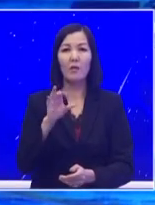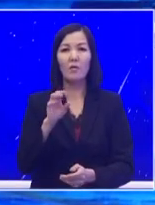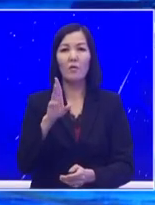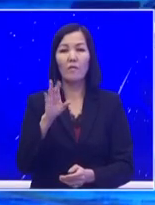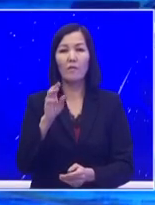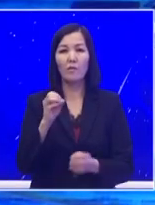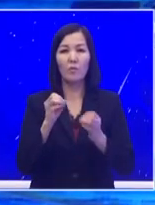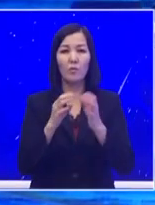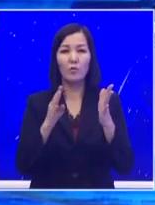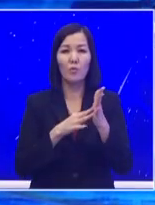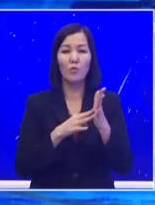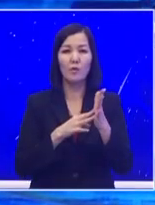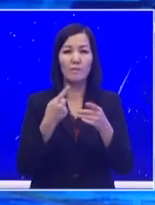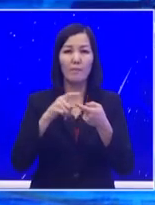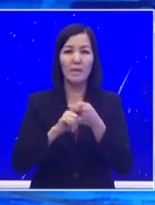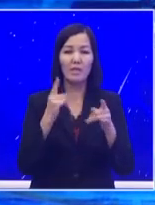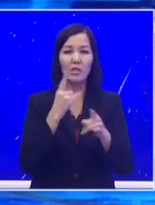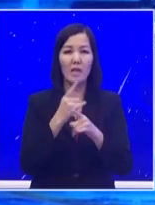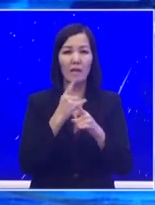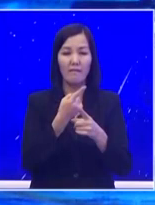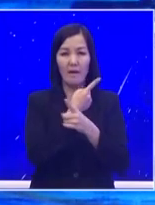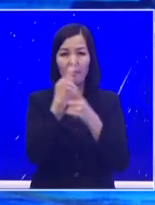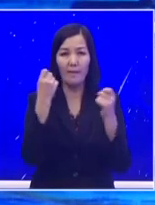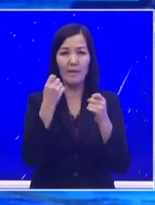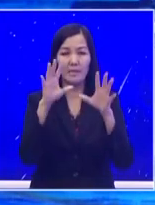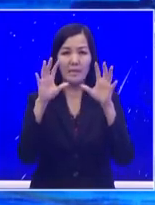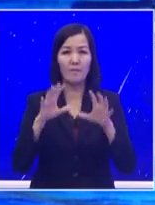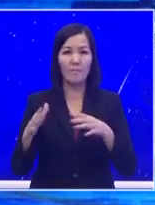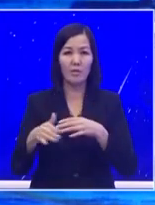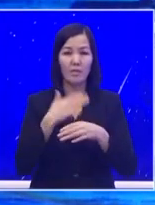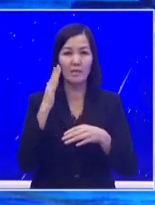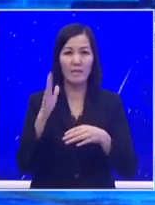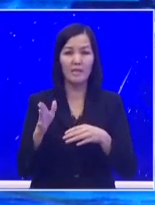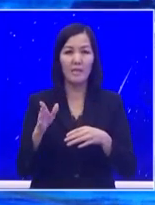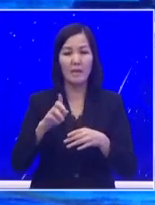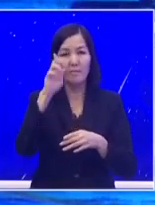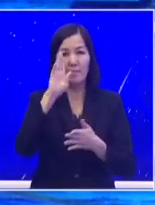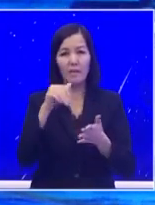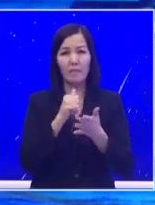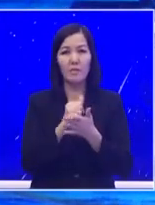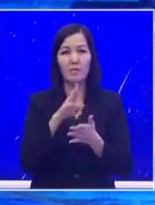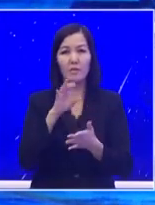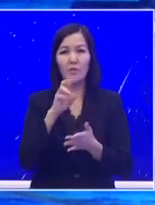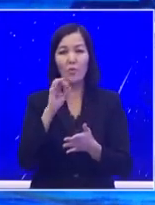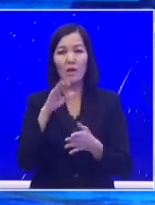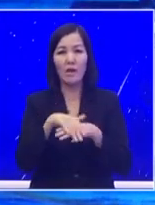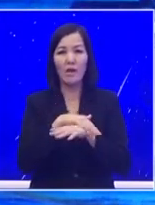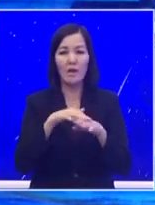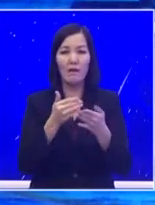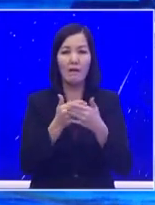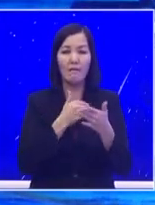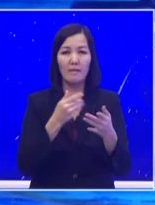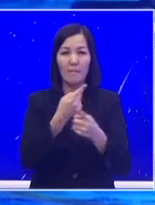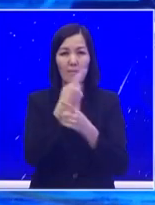COVID-19 вирусқа байланысты жалған ақпарат таратқандар заңмен жазаланады. Бұл жайлы мемлекет басшысы Қасым Жомарт Тоқаев халық алдында